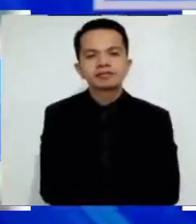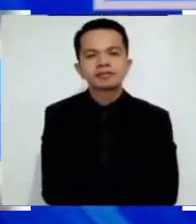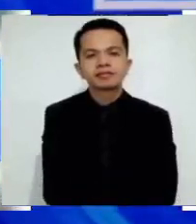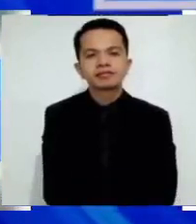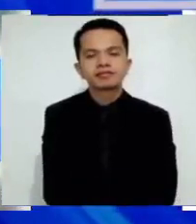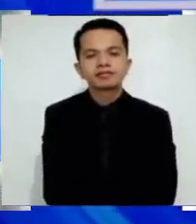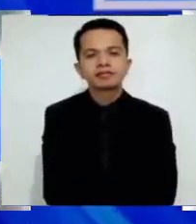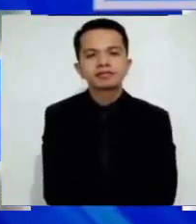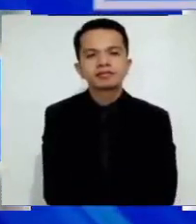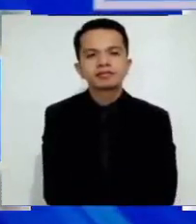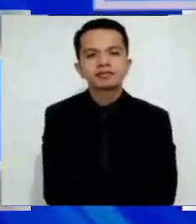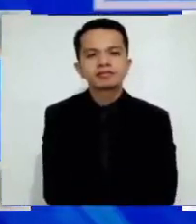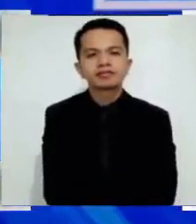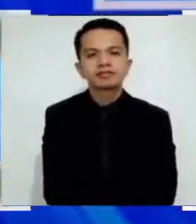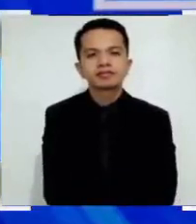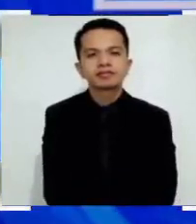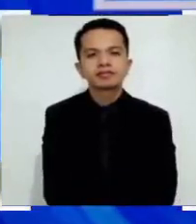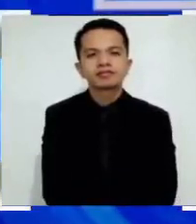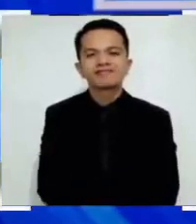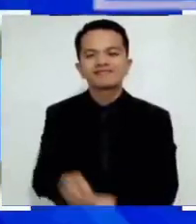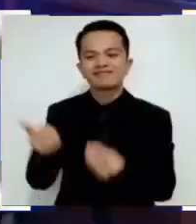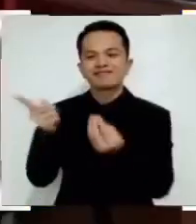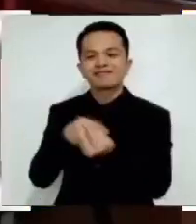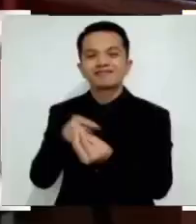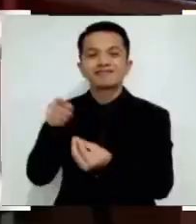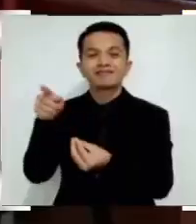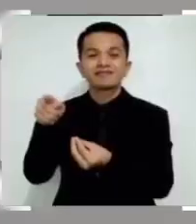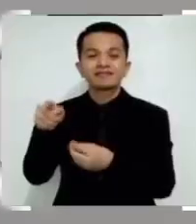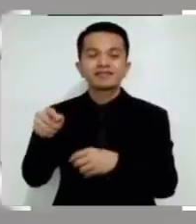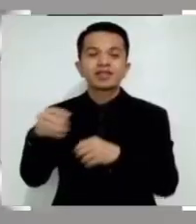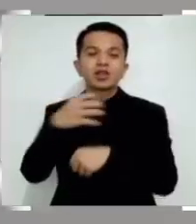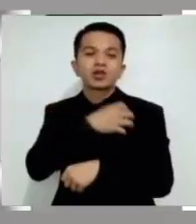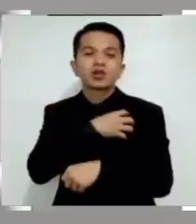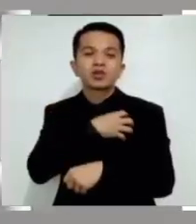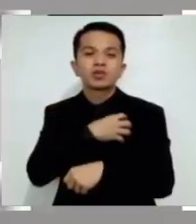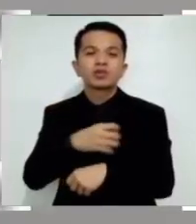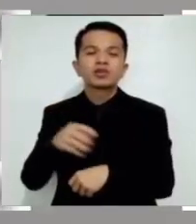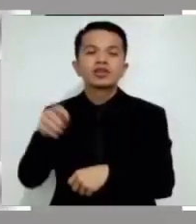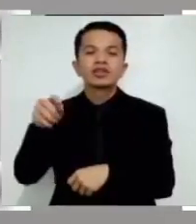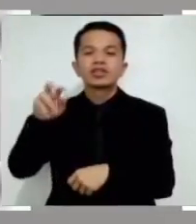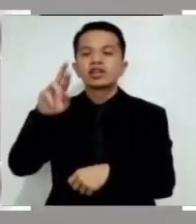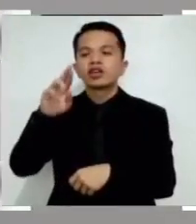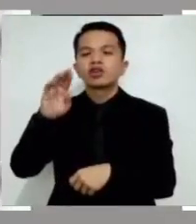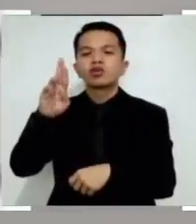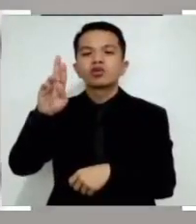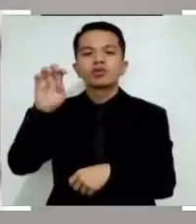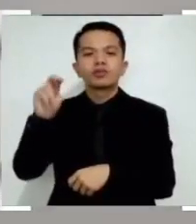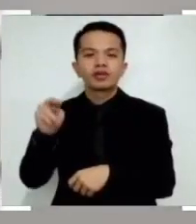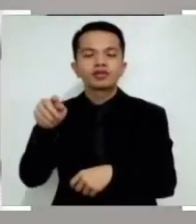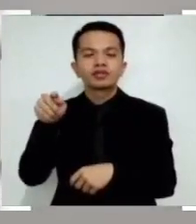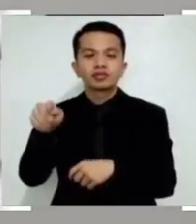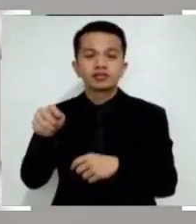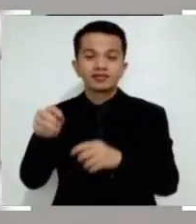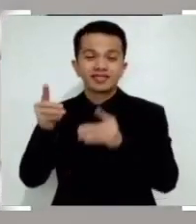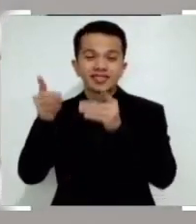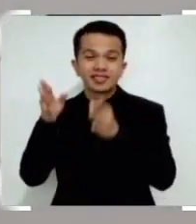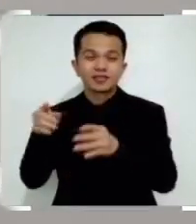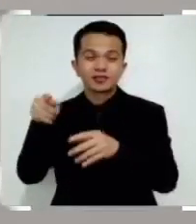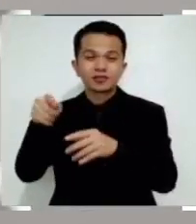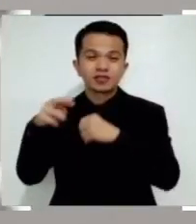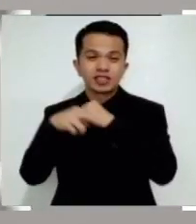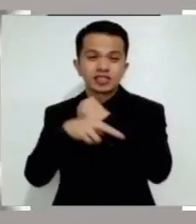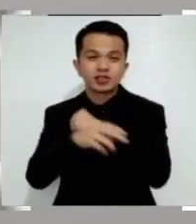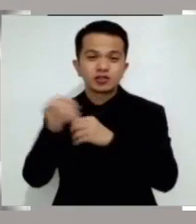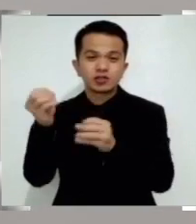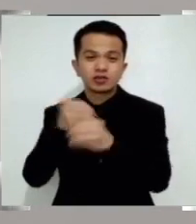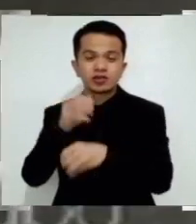Sinibak sa pwestong Hepe ng Rodriguez Rizal na si Police Lieutenant Colonel Ruben Piquero. Ayon sa Director ng Police Regional Office 4A, ito